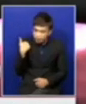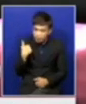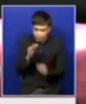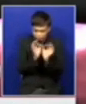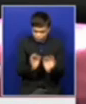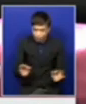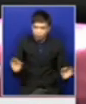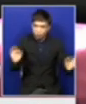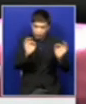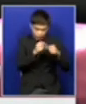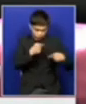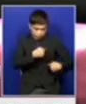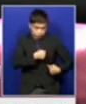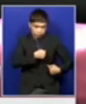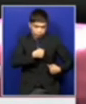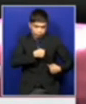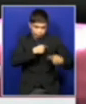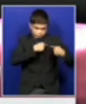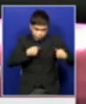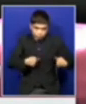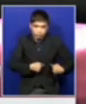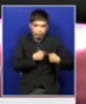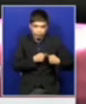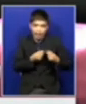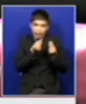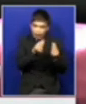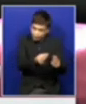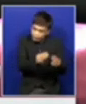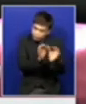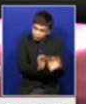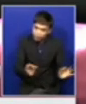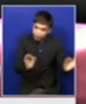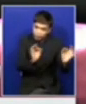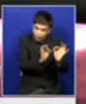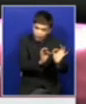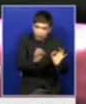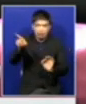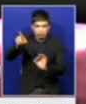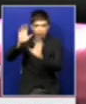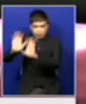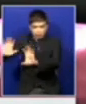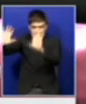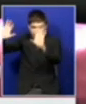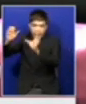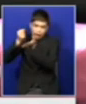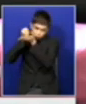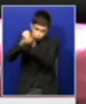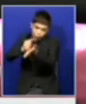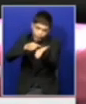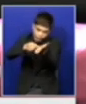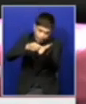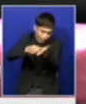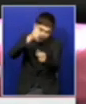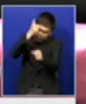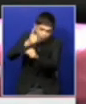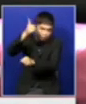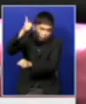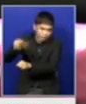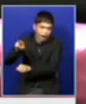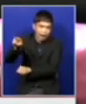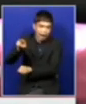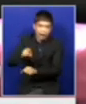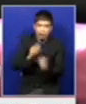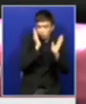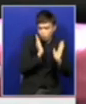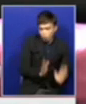ากมันเกิดจากความล้มเหลวของรัฐบาลที่ไม่สามารถแก้ไขปัญหาให้กับพี่น้องประชาชนได้พี่น้องจึงลำบาก